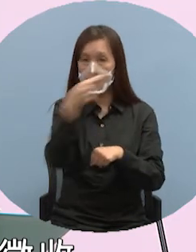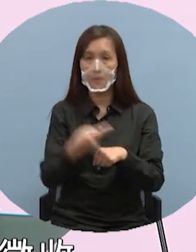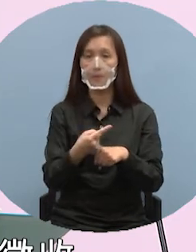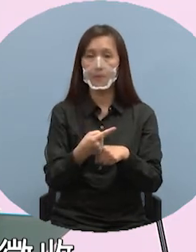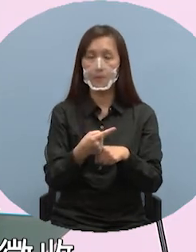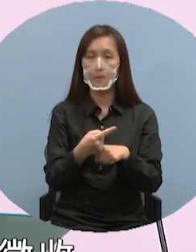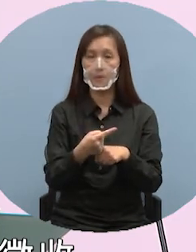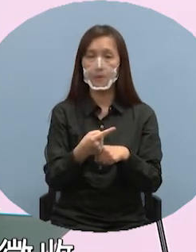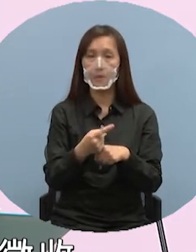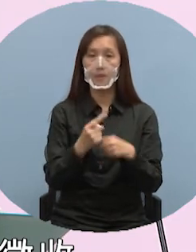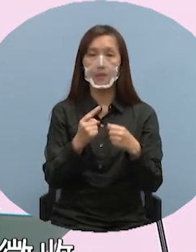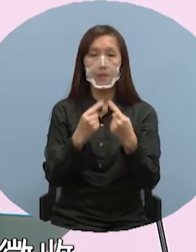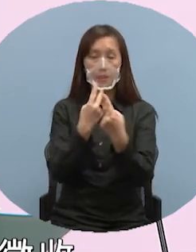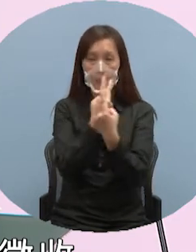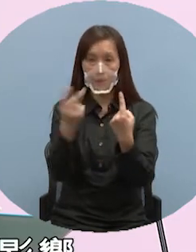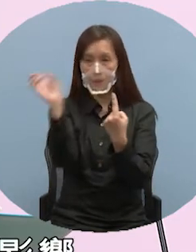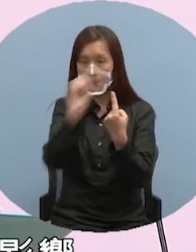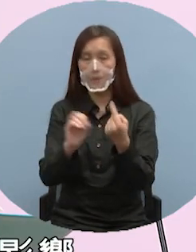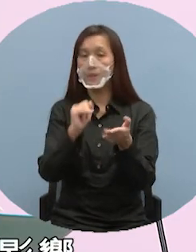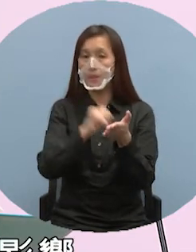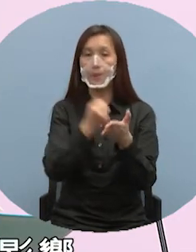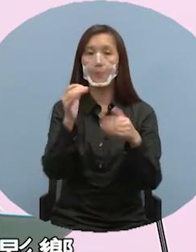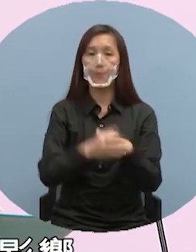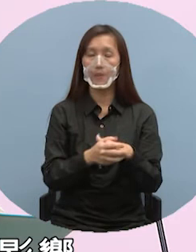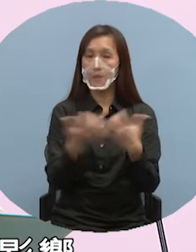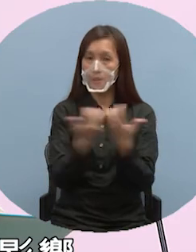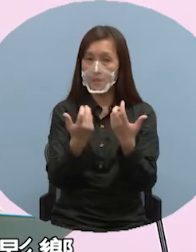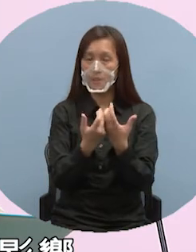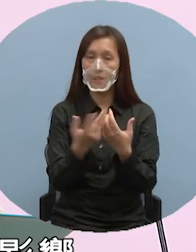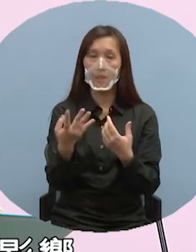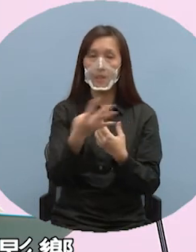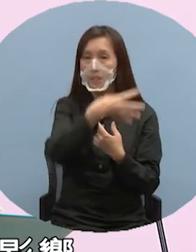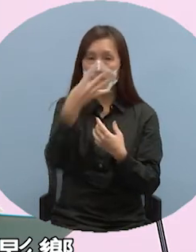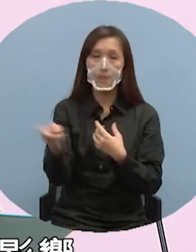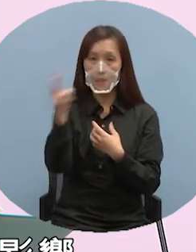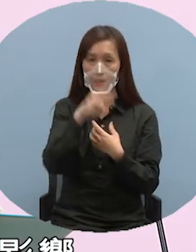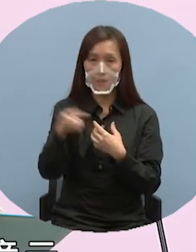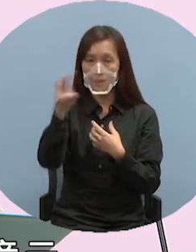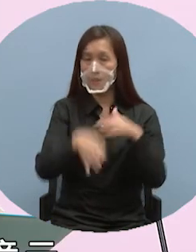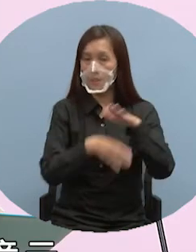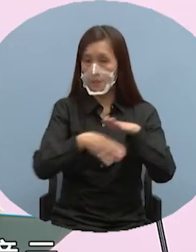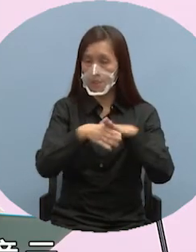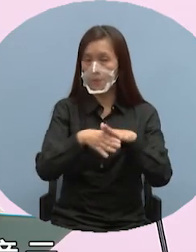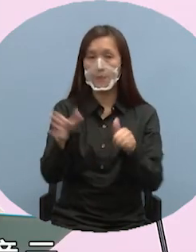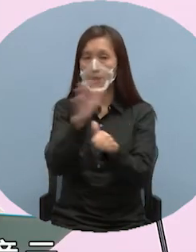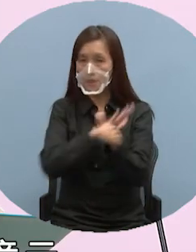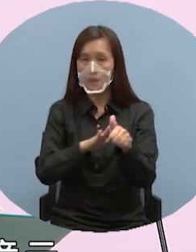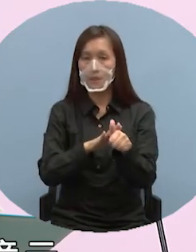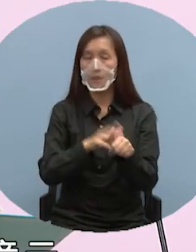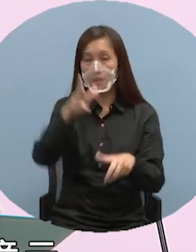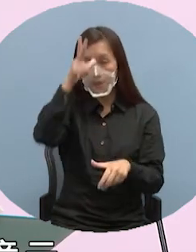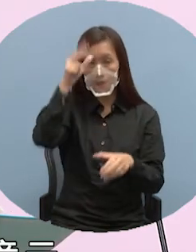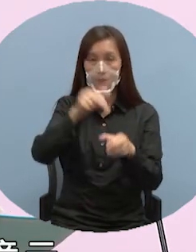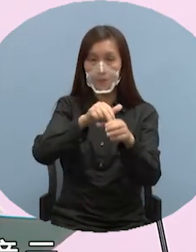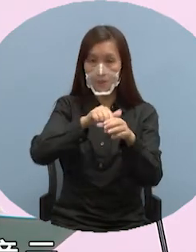按12%徵收。預計大概42000個住宅物業受影響，政府收入每年可以增